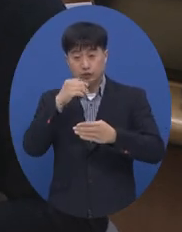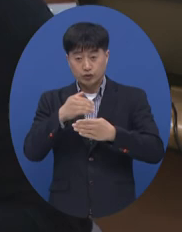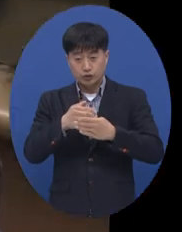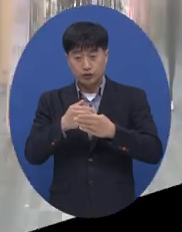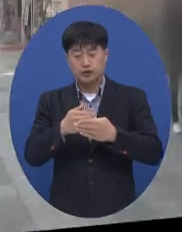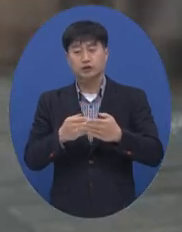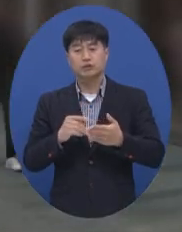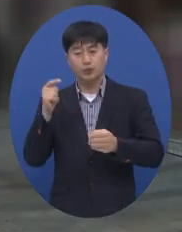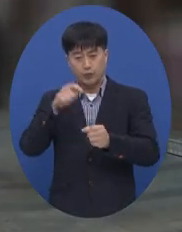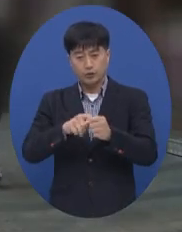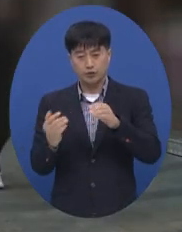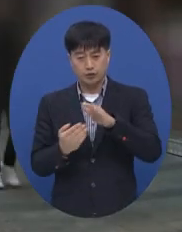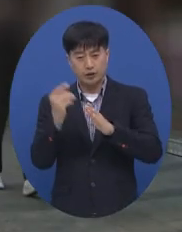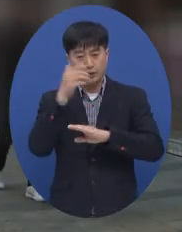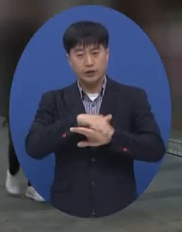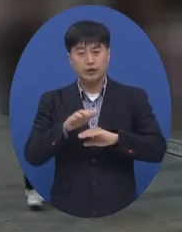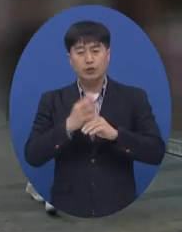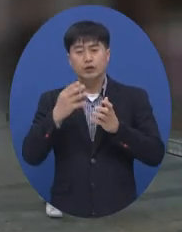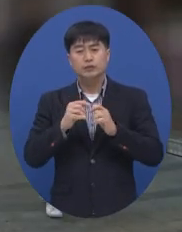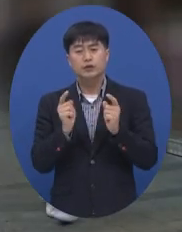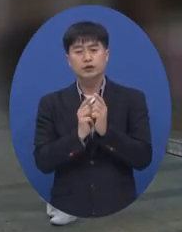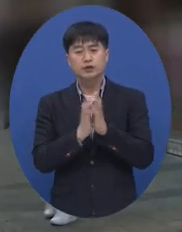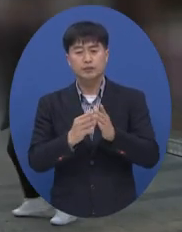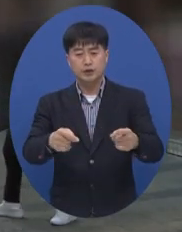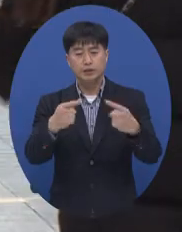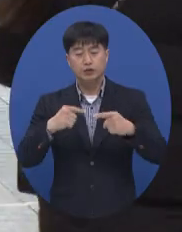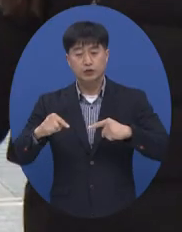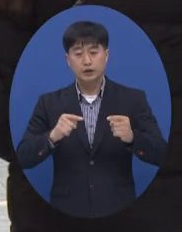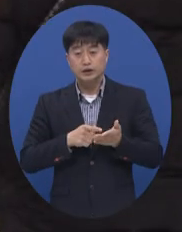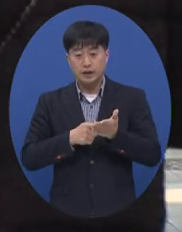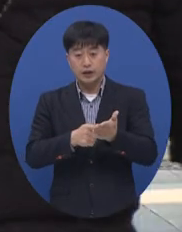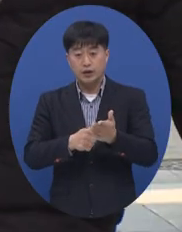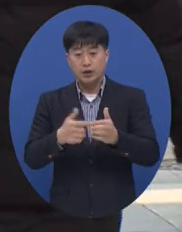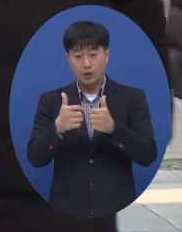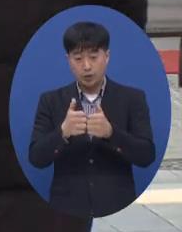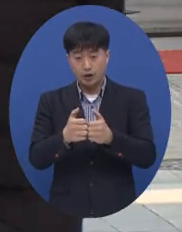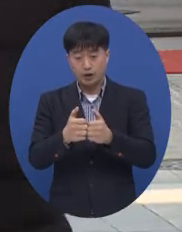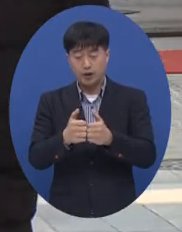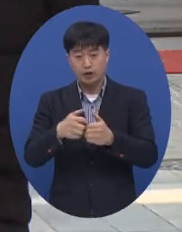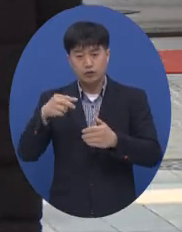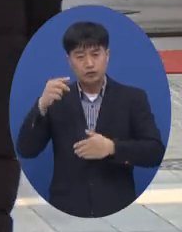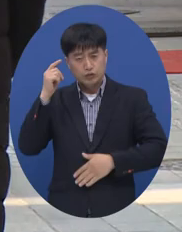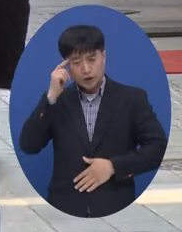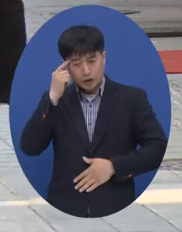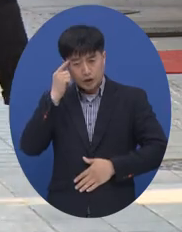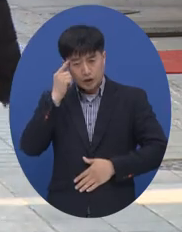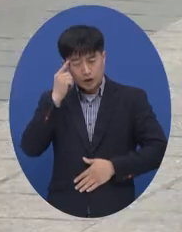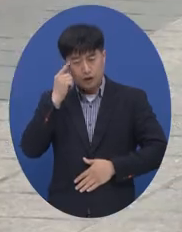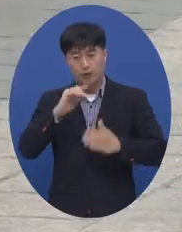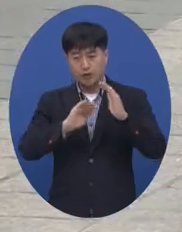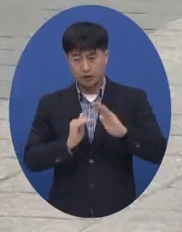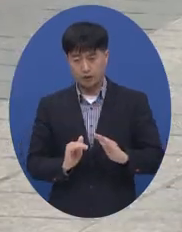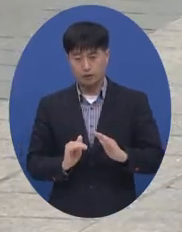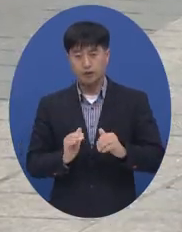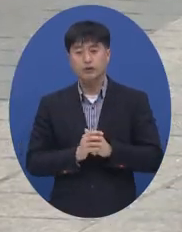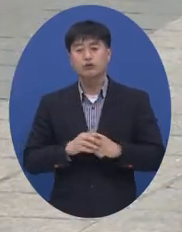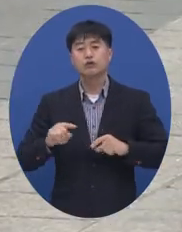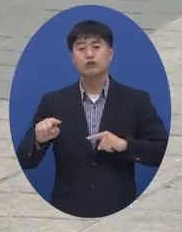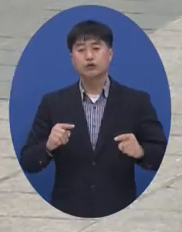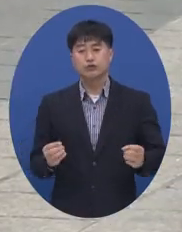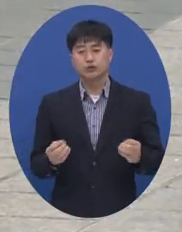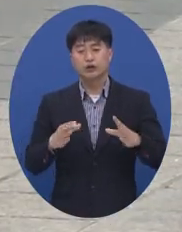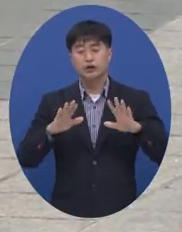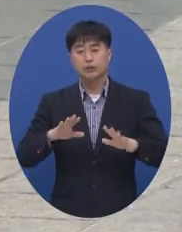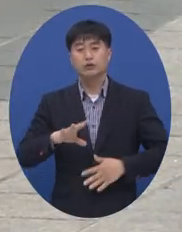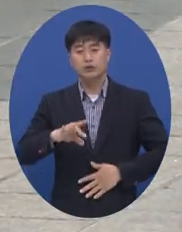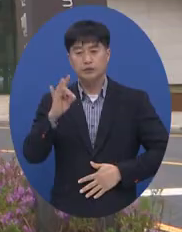구상입니다. 경기도민이 직접 참여해 정책을 제안하고 토론과 숙의의 과정을 거쳐 진행되는 형식의 정책축제는